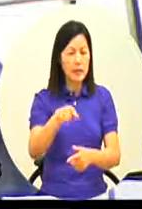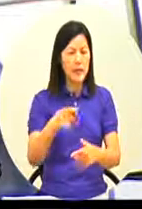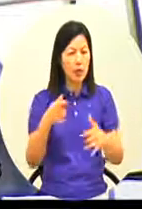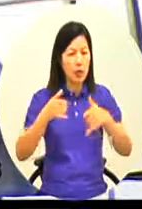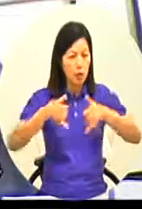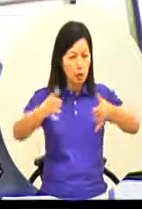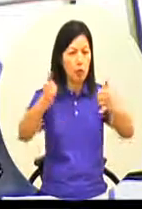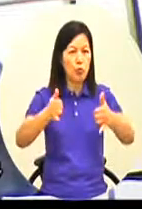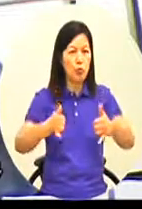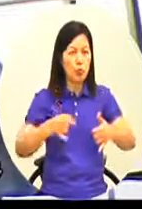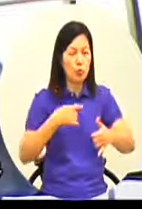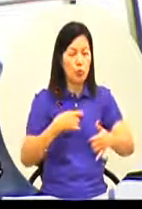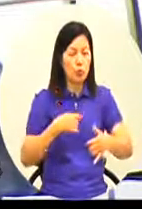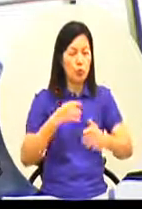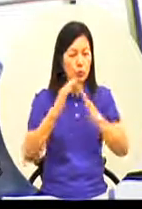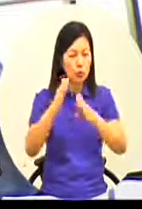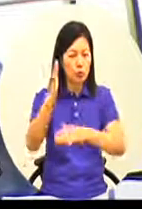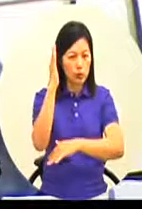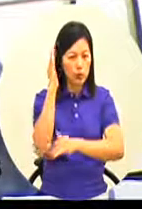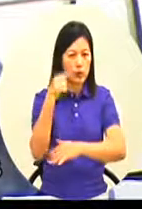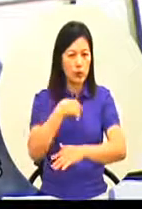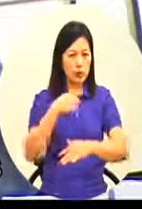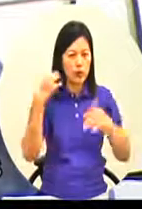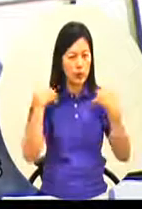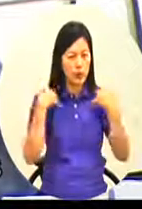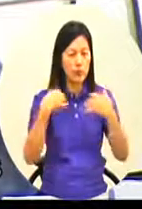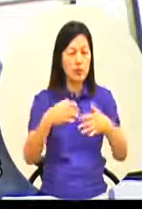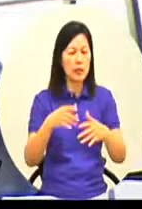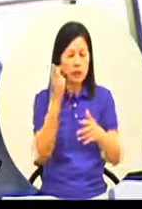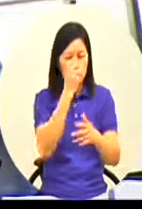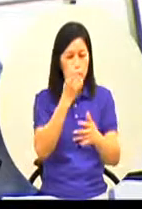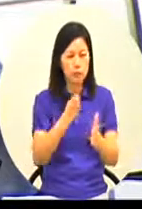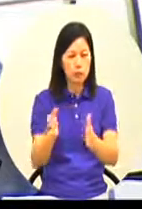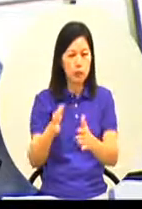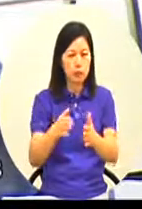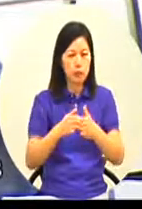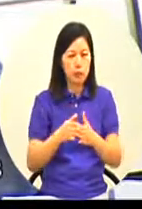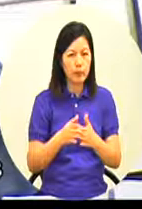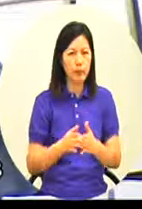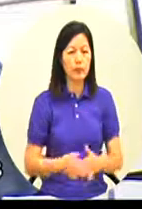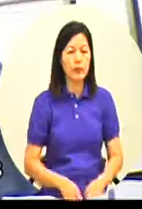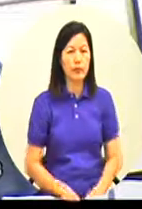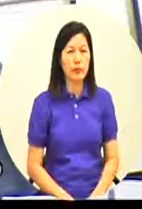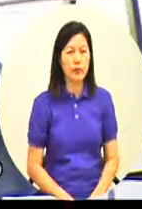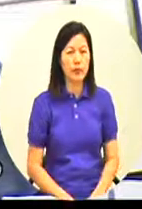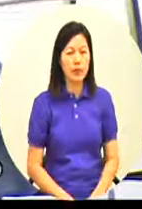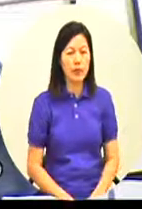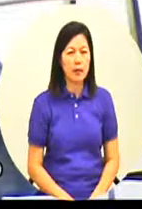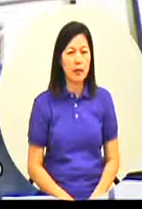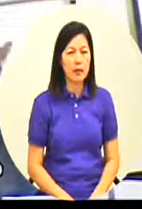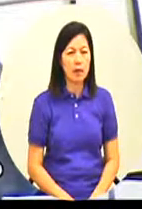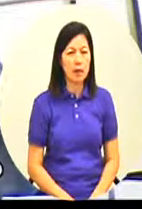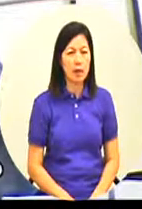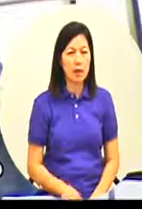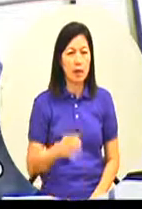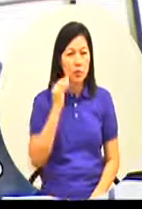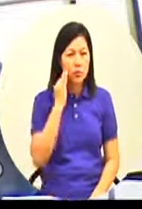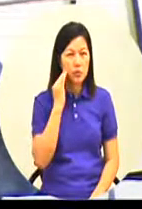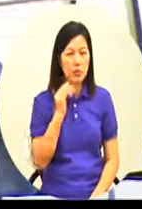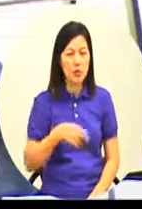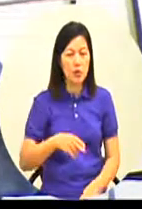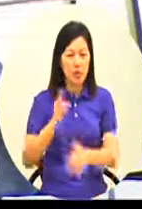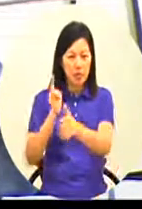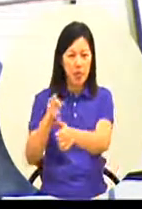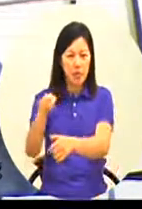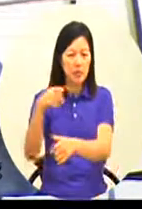是由我们市府这边与南的地公区，你们也看得到，你们也管得到。我希望说，即使不是应该由你们